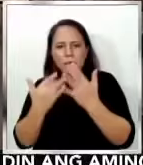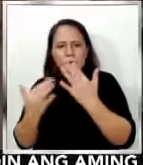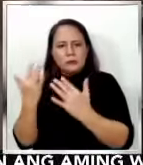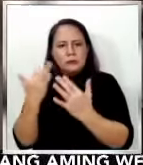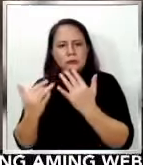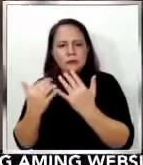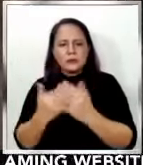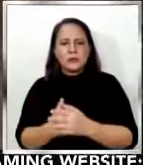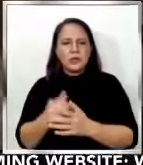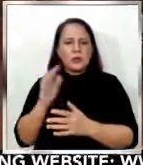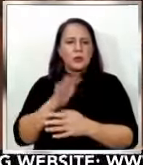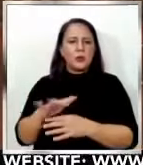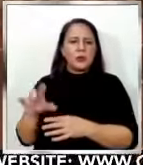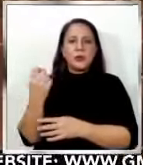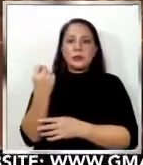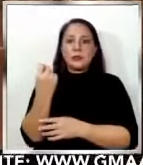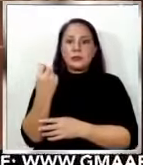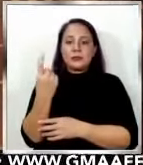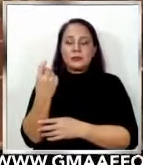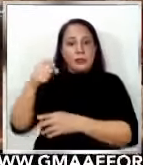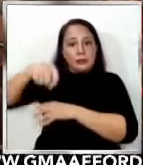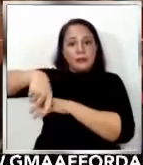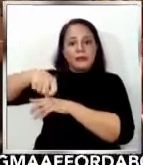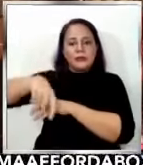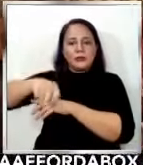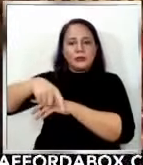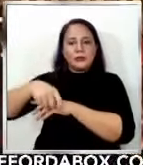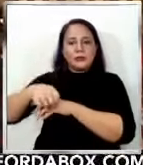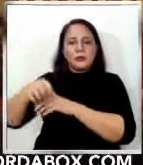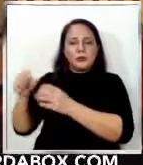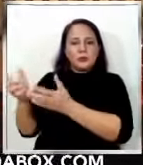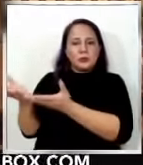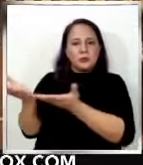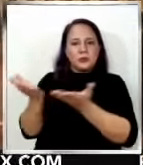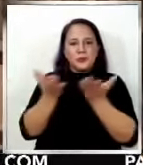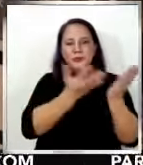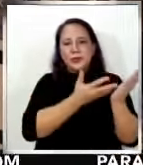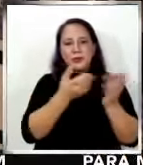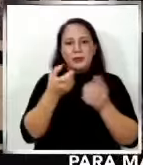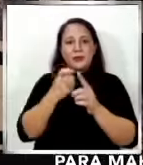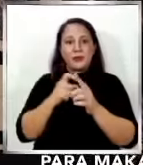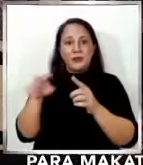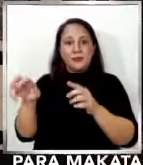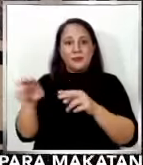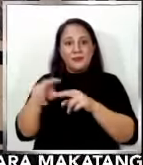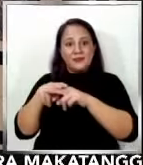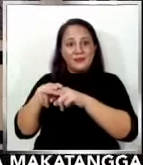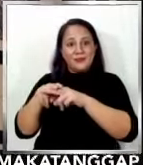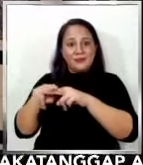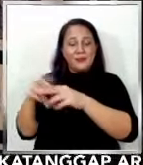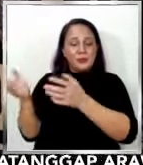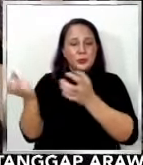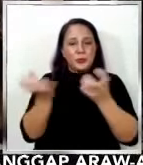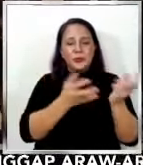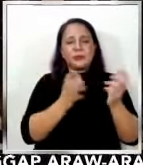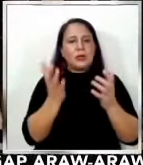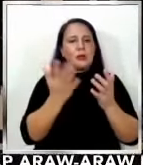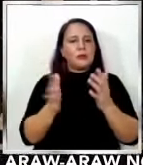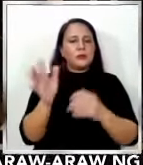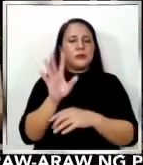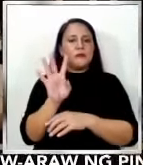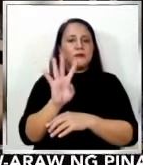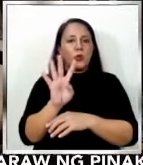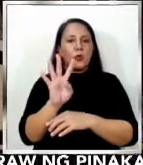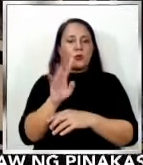alas 11:30 ng gabi nang hilahi ng nasunog na bagon mula sa rail tracks. Alas 4 ng umaga, nag-anunsyo